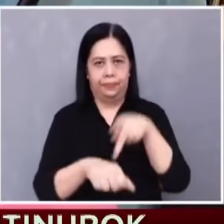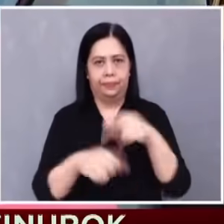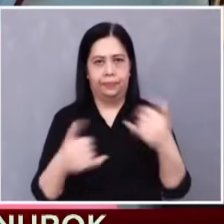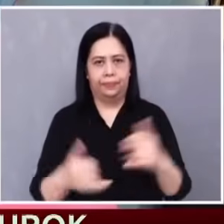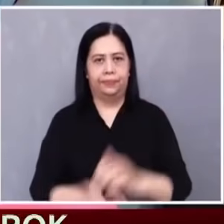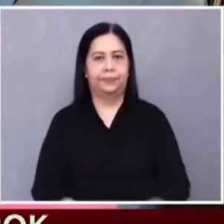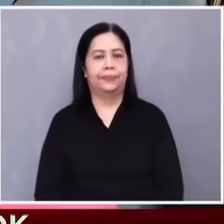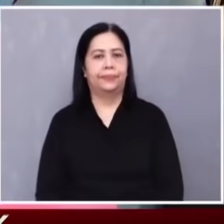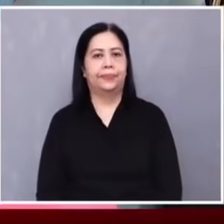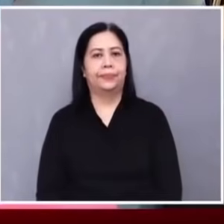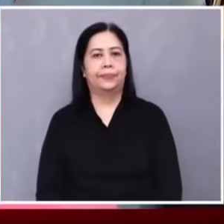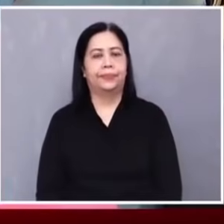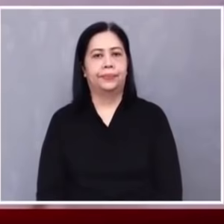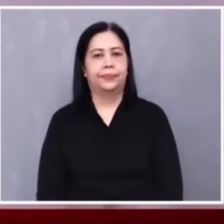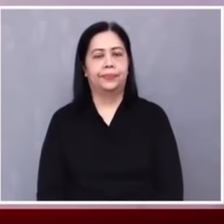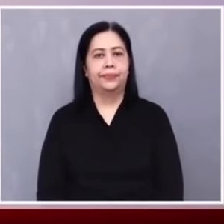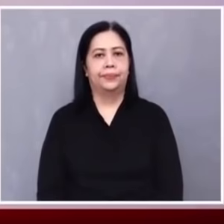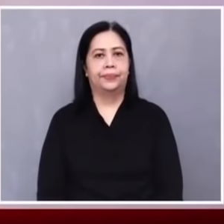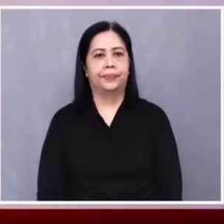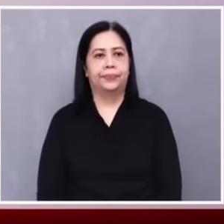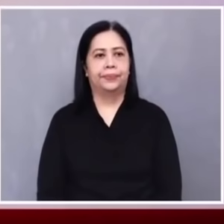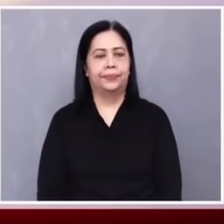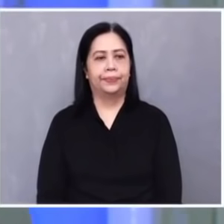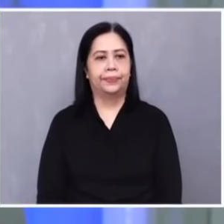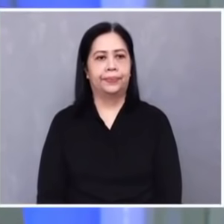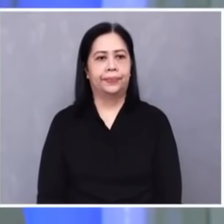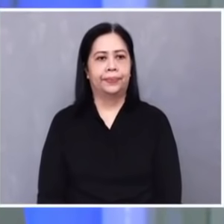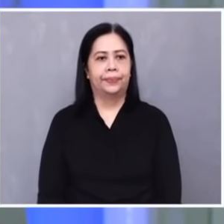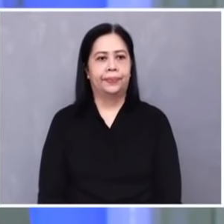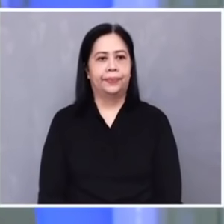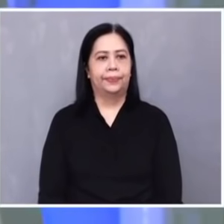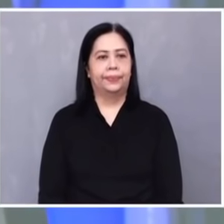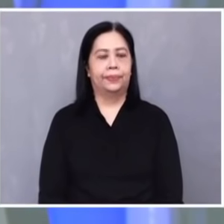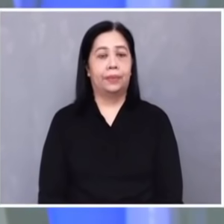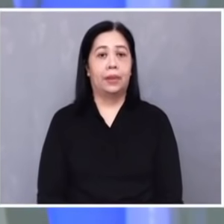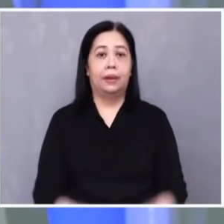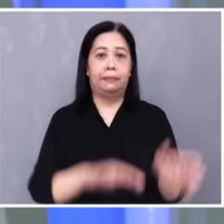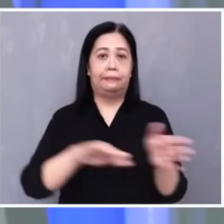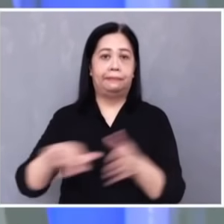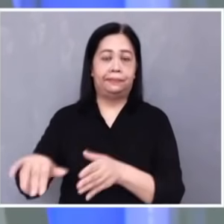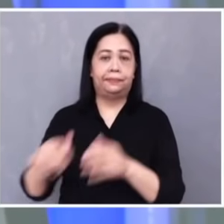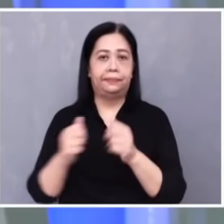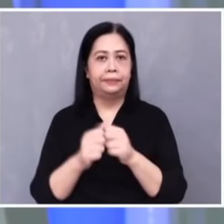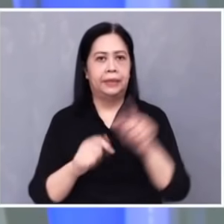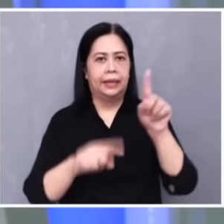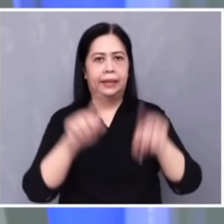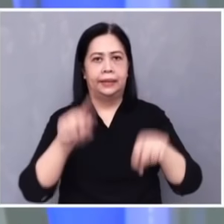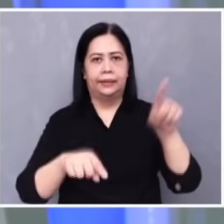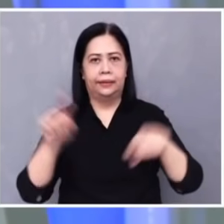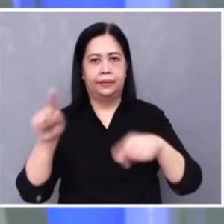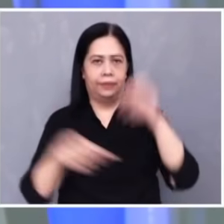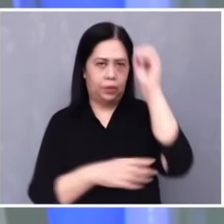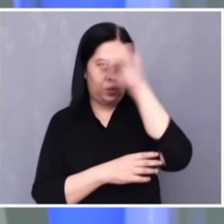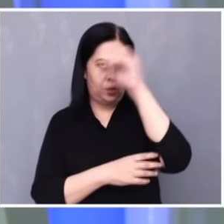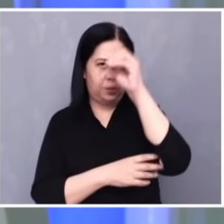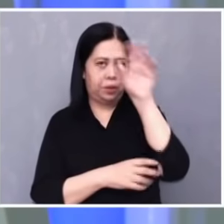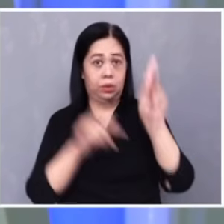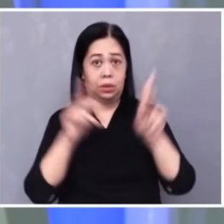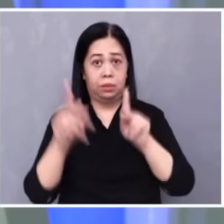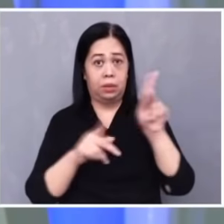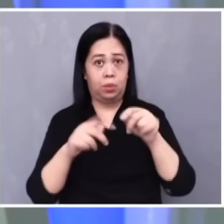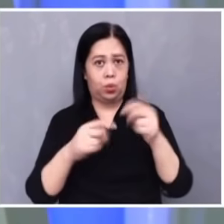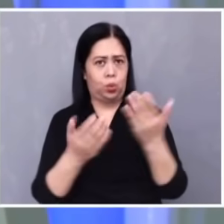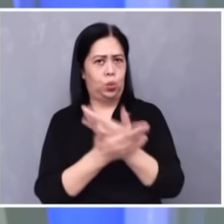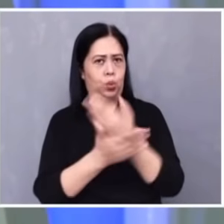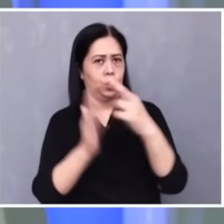Bagawisan, ABS-CBN News. Samantala, magkakaiba po naman ang opinyon ng publiko sa panibagong patakaran